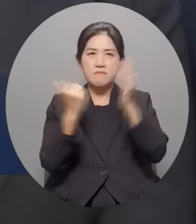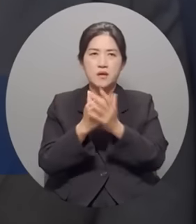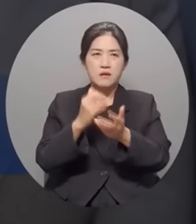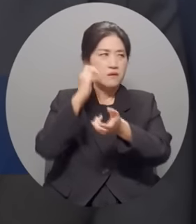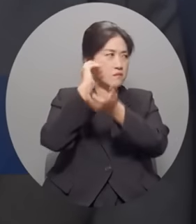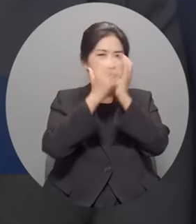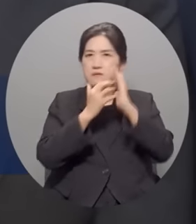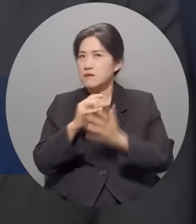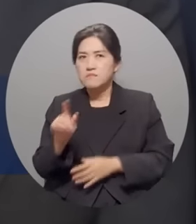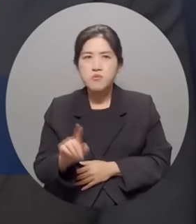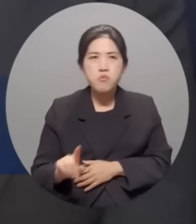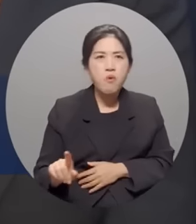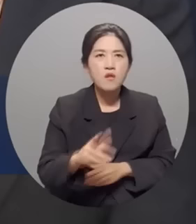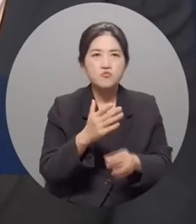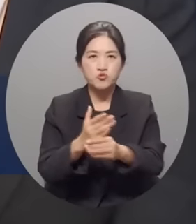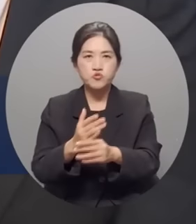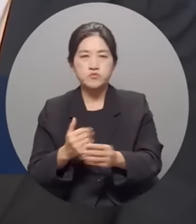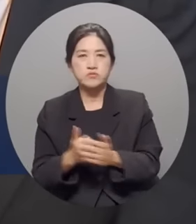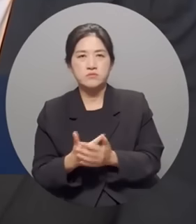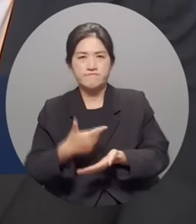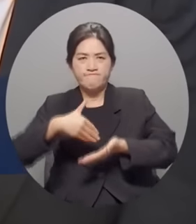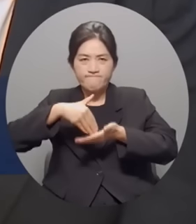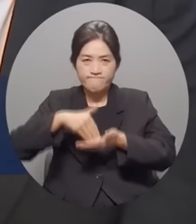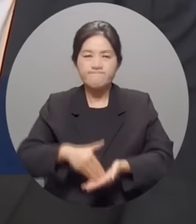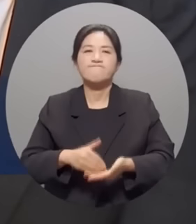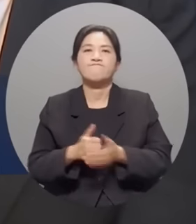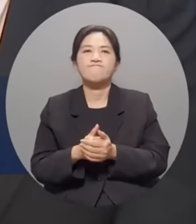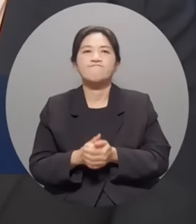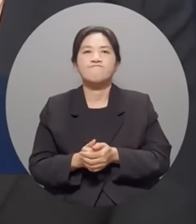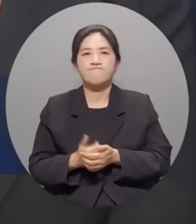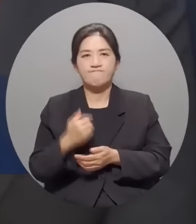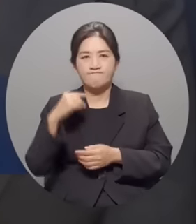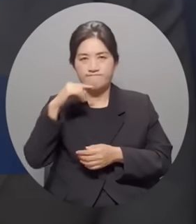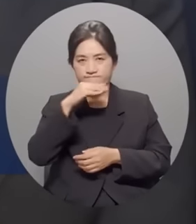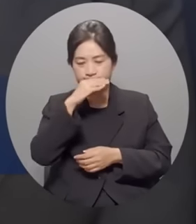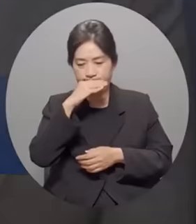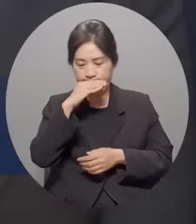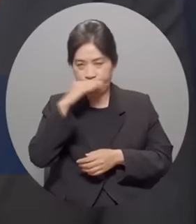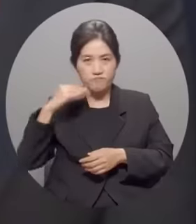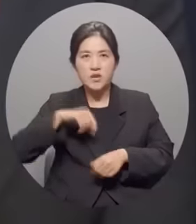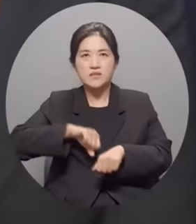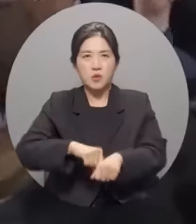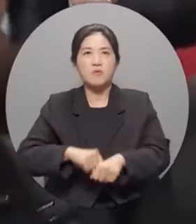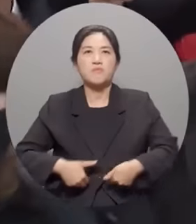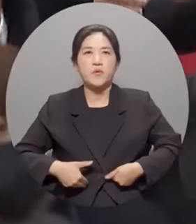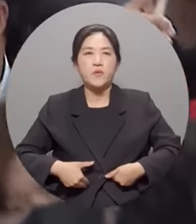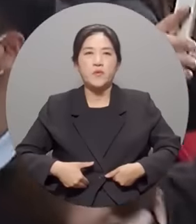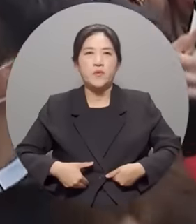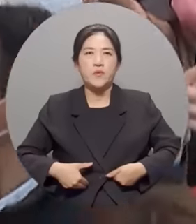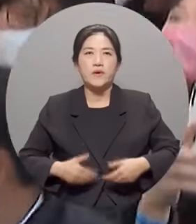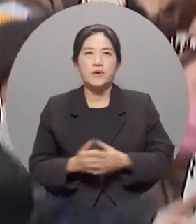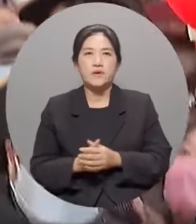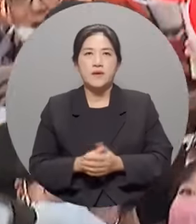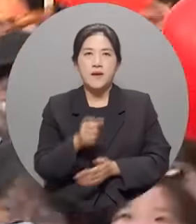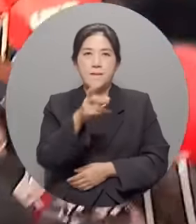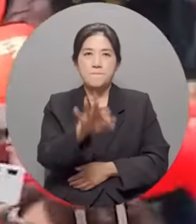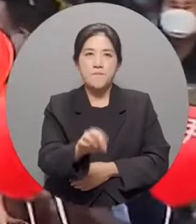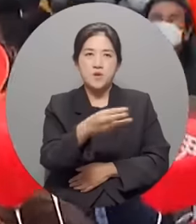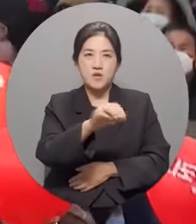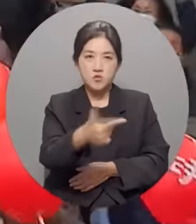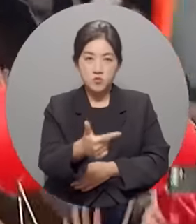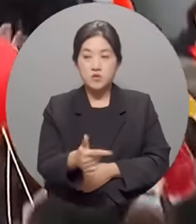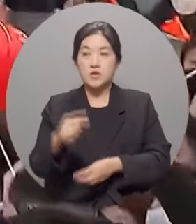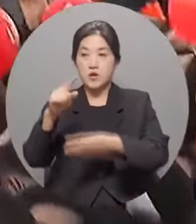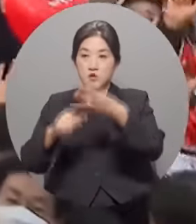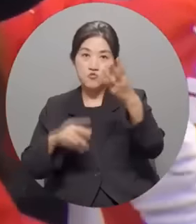국민 이라 엄정한 처벌을 받아야 된다고 생각합니다 명태 씨가 윤 대통령을